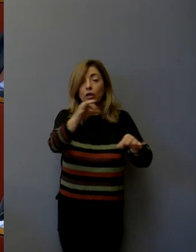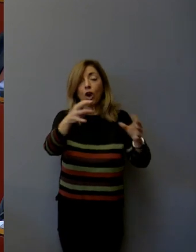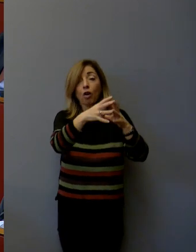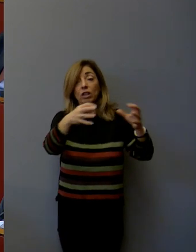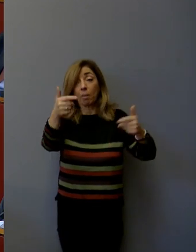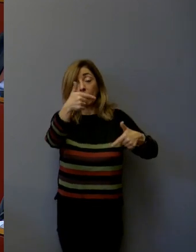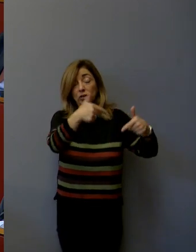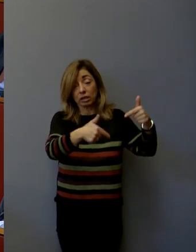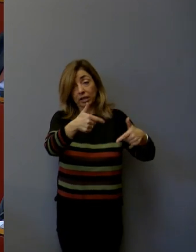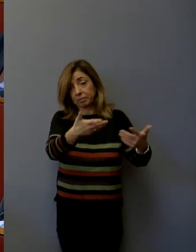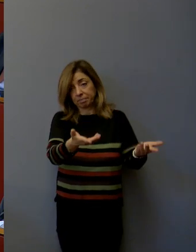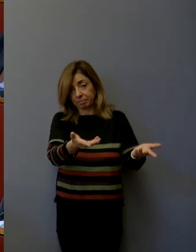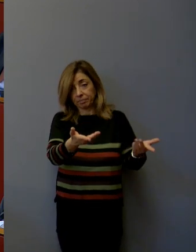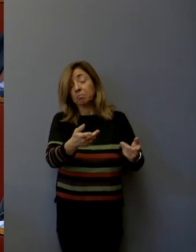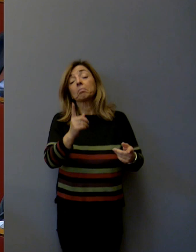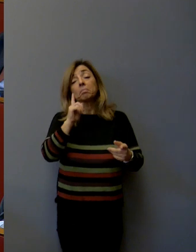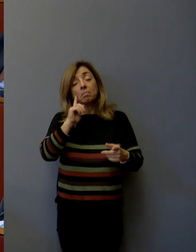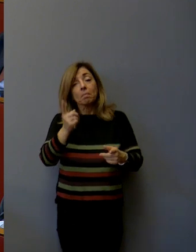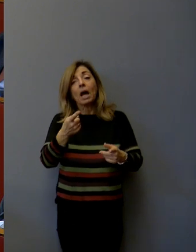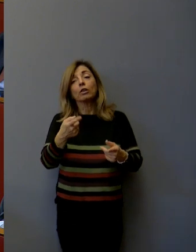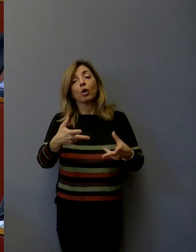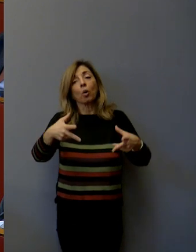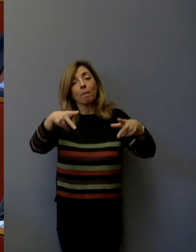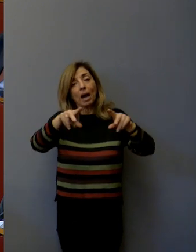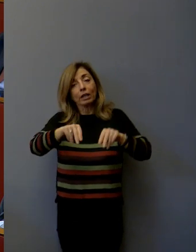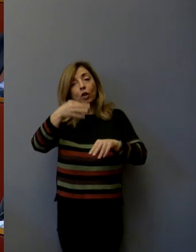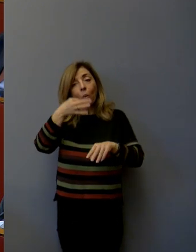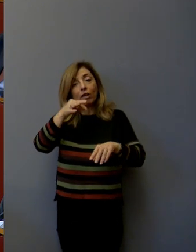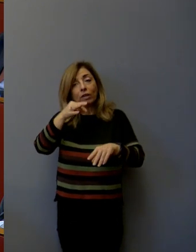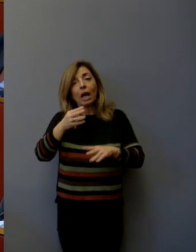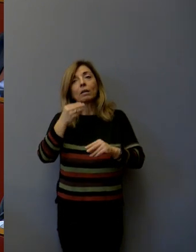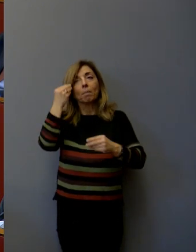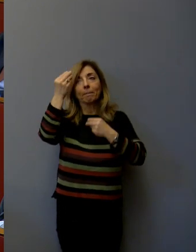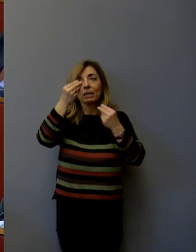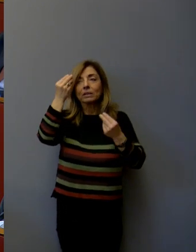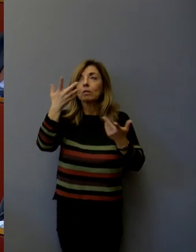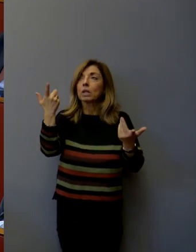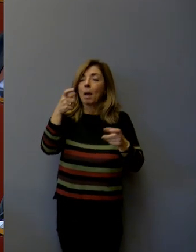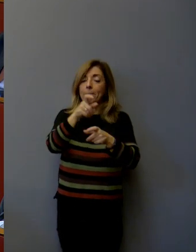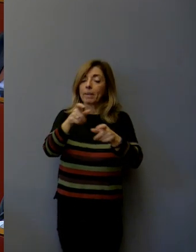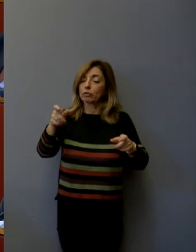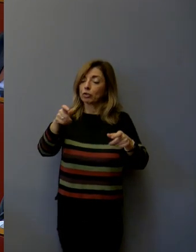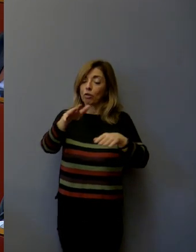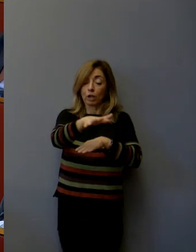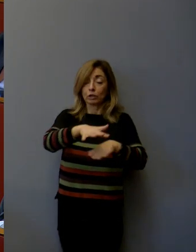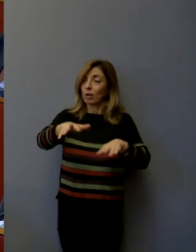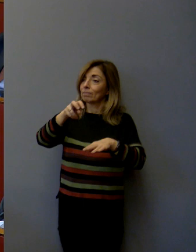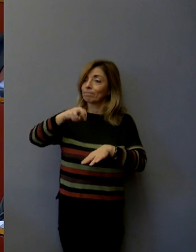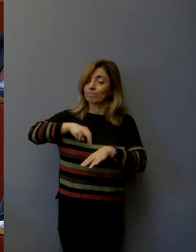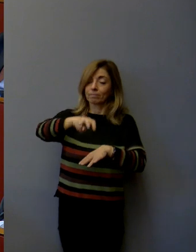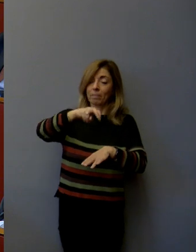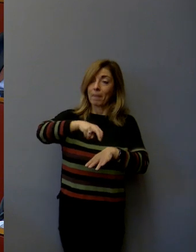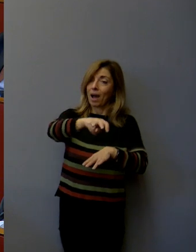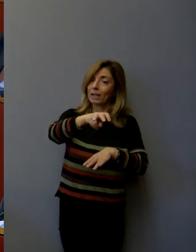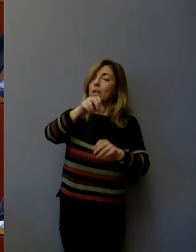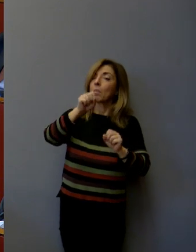se rigeneriamo e riqualifichiamo pensando che chi passa da una certa zona come dire possa anche trovarci dei